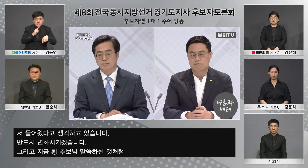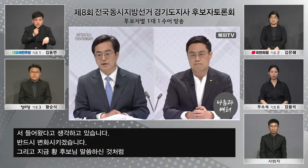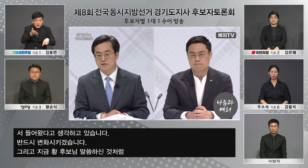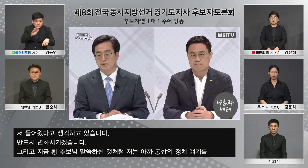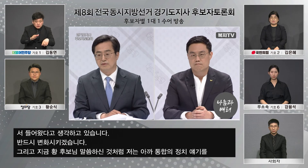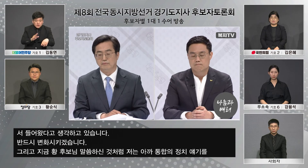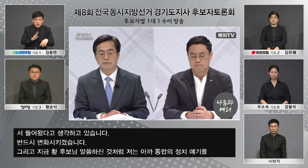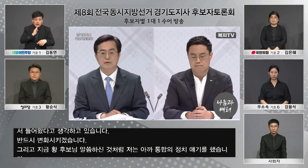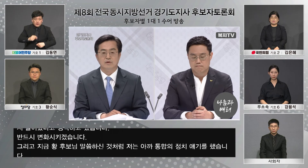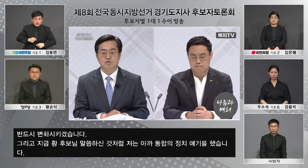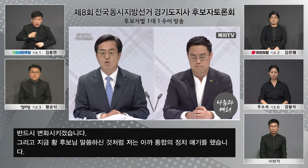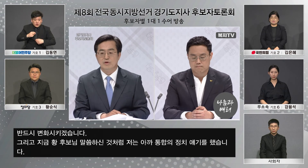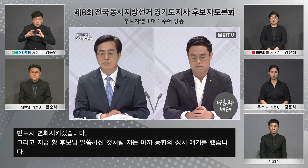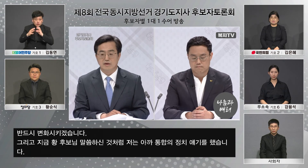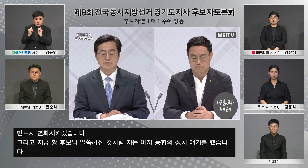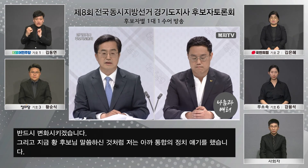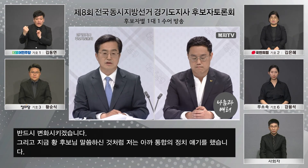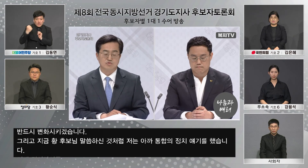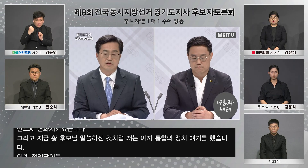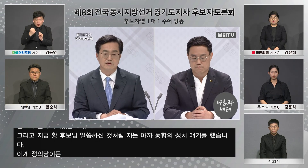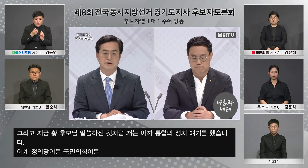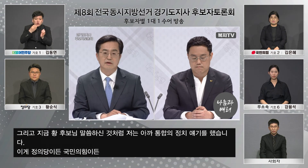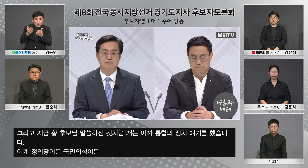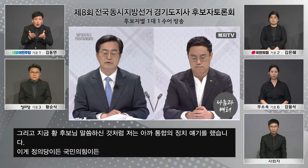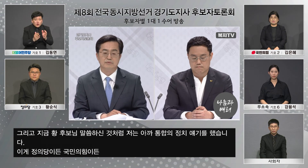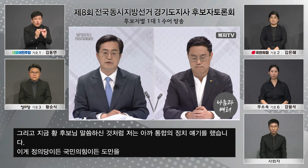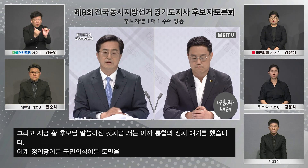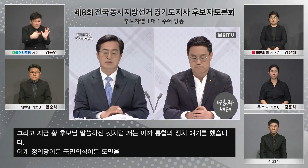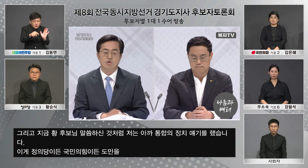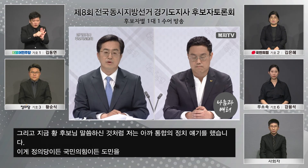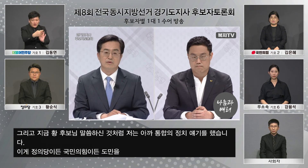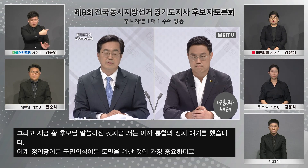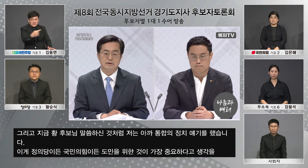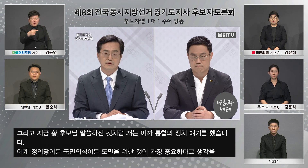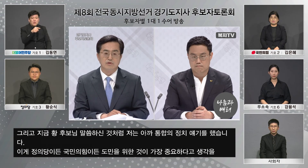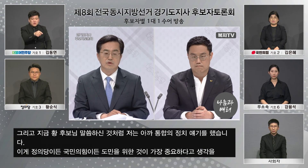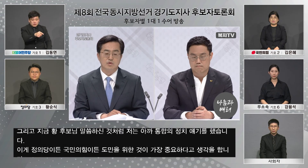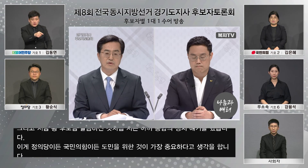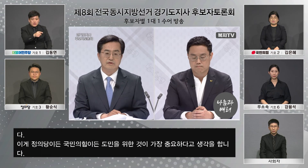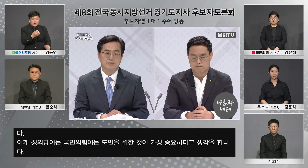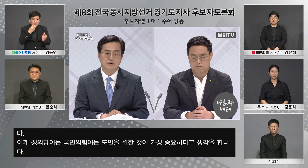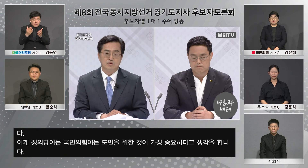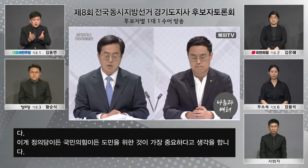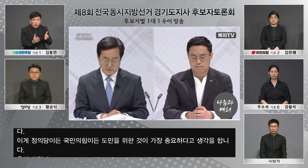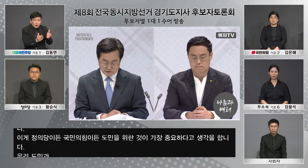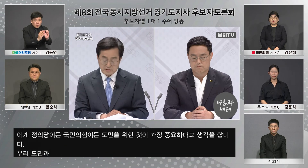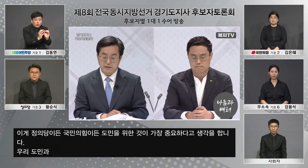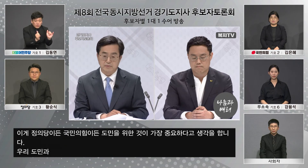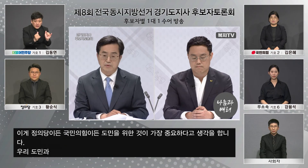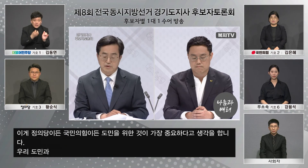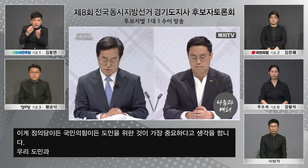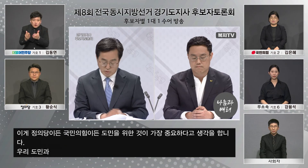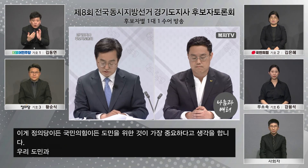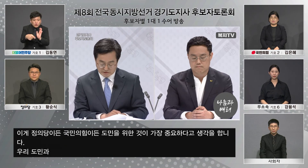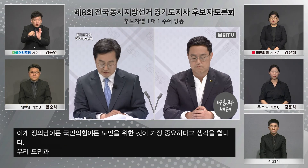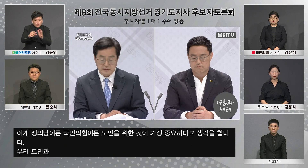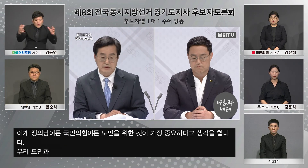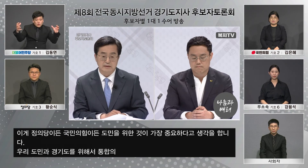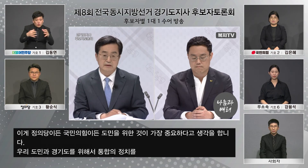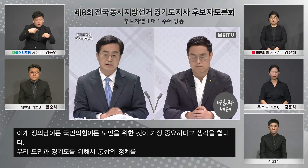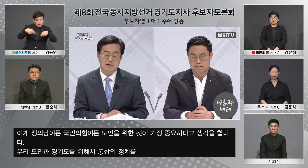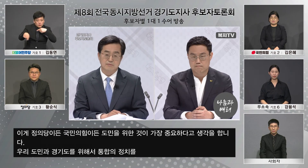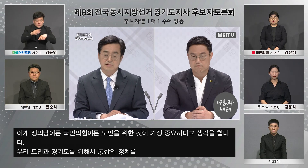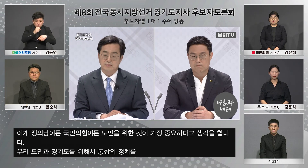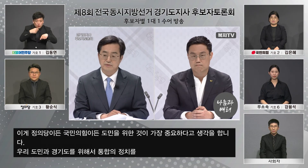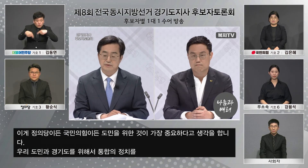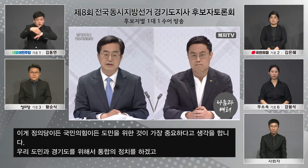정의당이든 국민의힘이든 도민을 위한 것이 가장 중요하다고 생각을 합니다. 우리 도민과 경기도를 위해서 통합의 정치하겠고 좋은 정책들